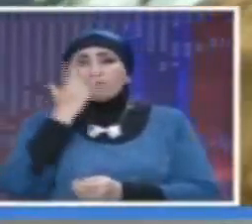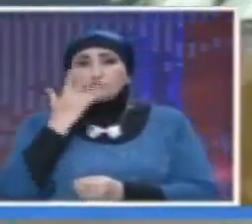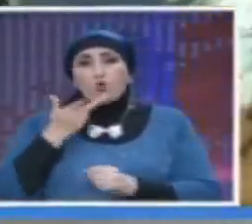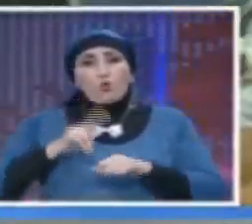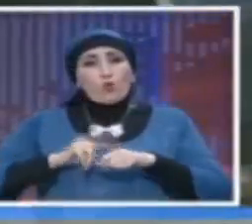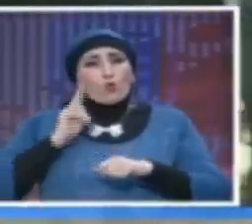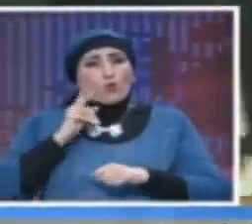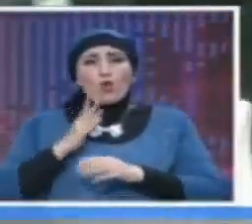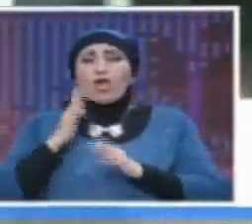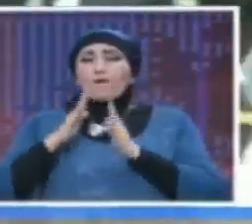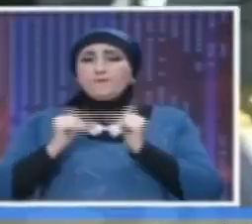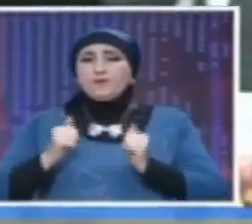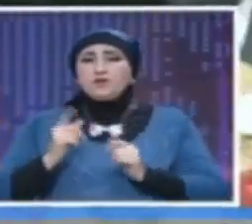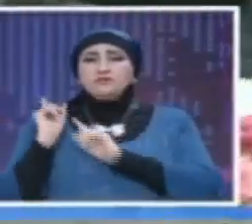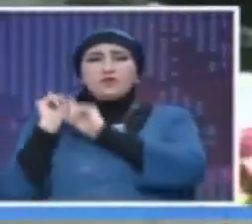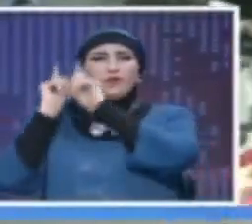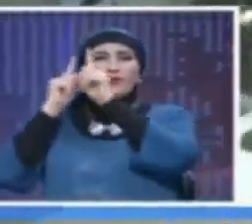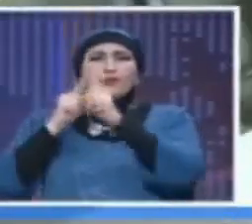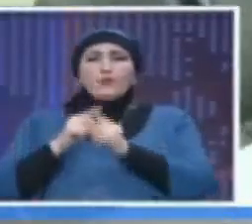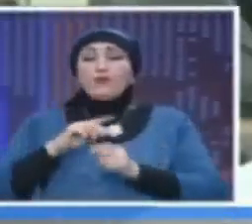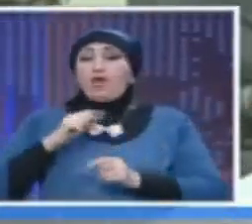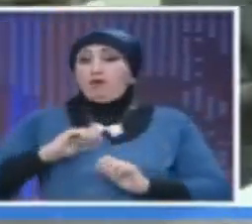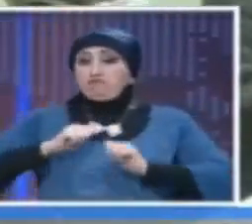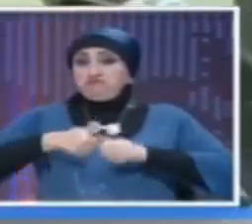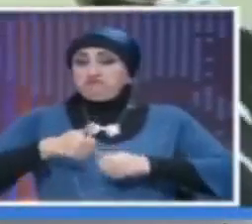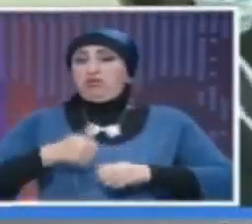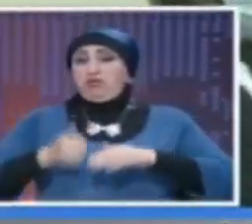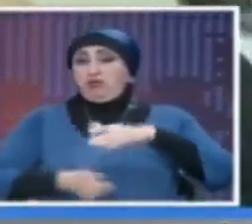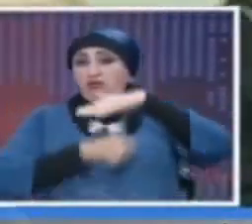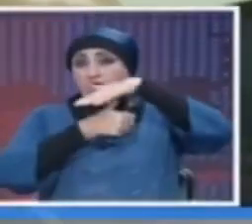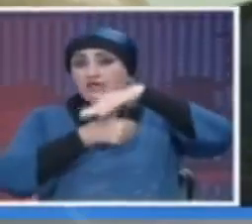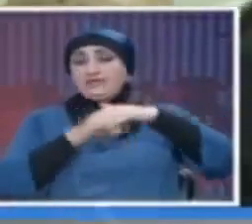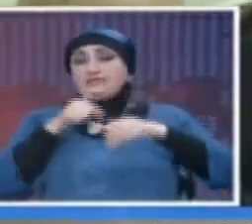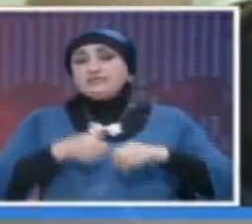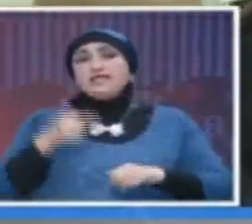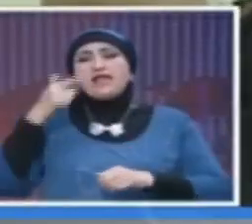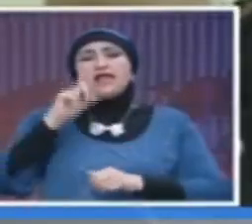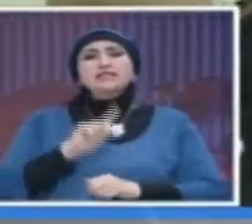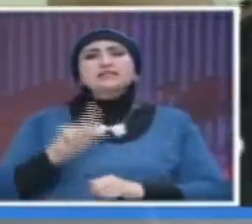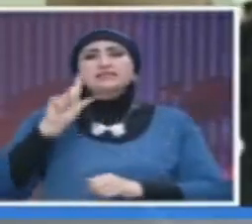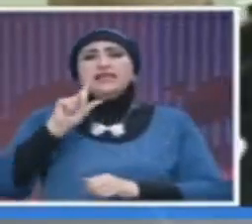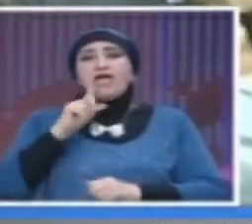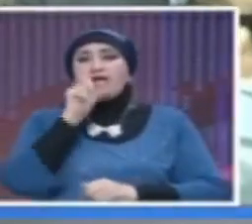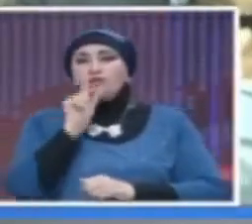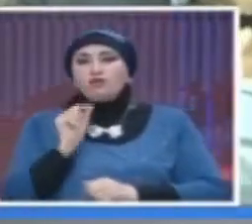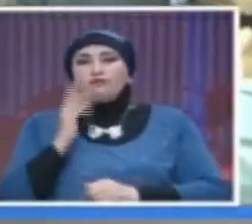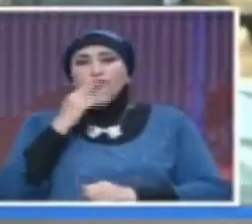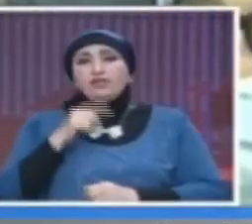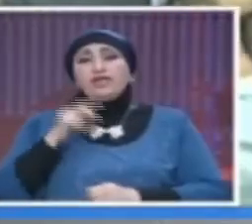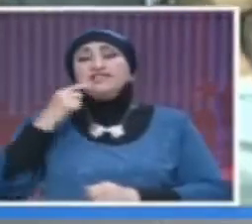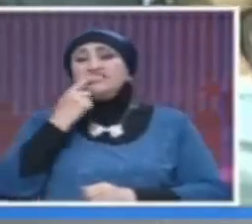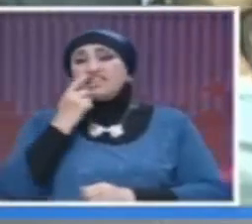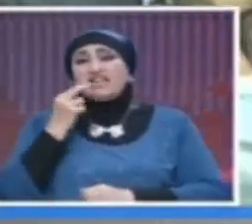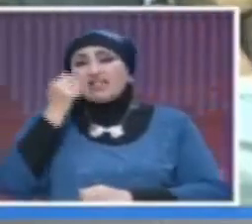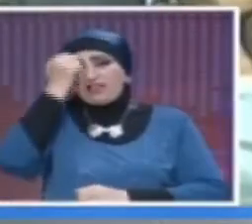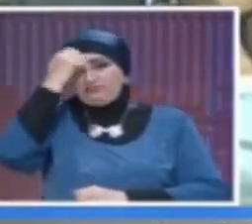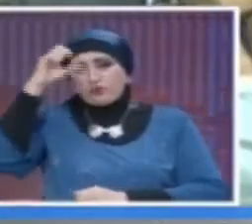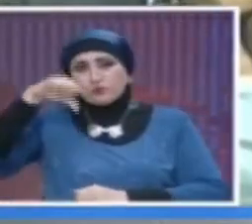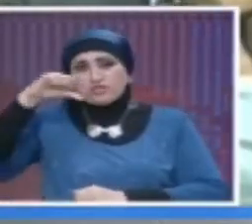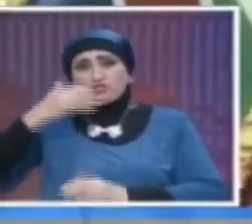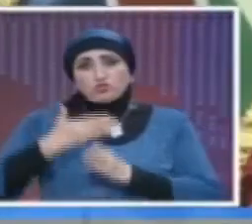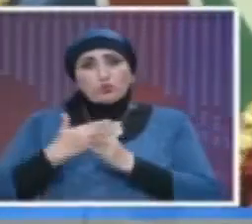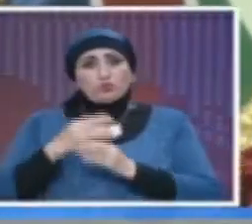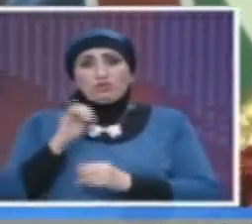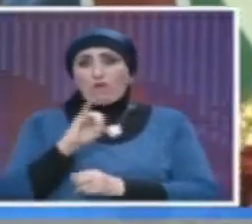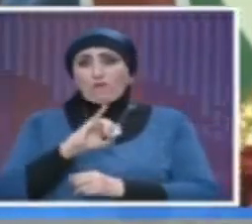مثمنا الدور الذي قامت به مصر خلال رئاستها الاتحاد الإفريقي عام 2019 والذي كان له